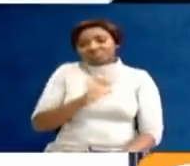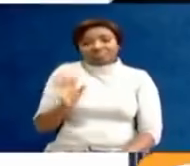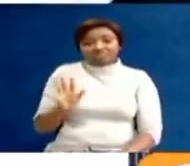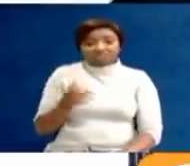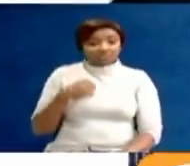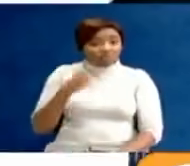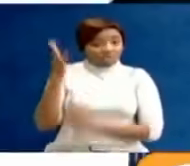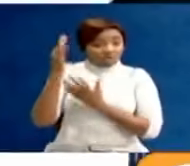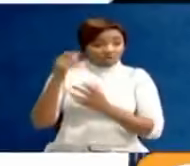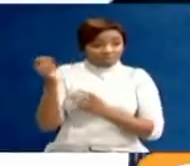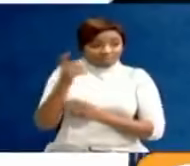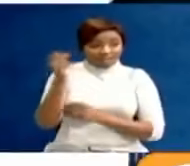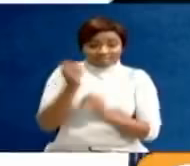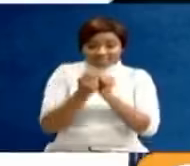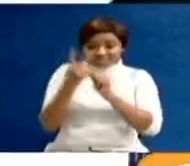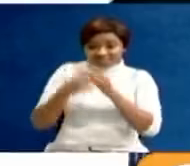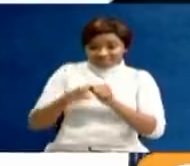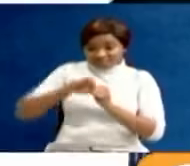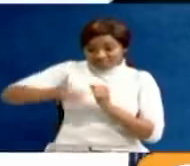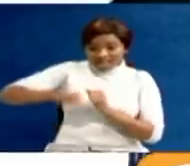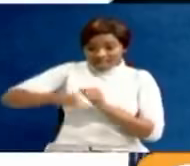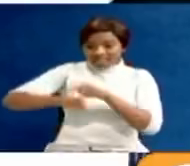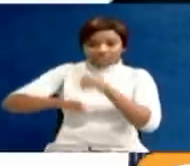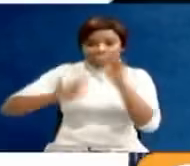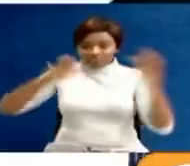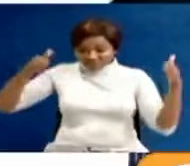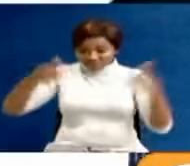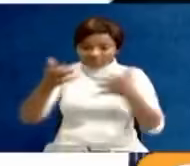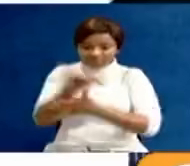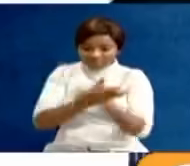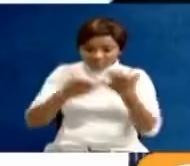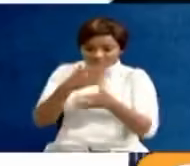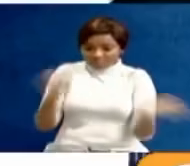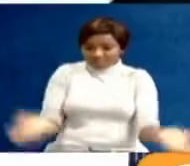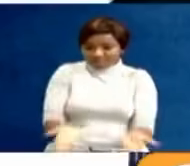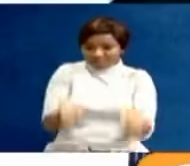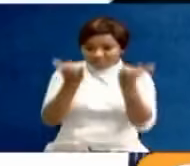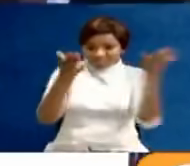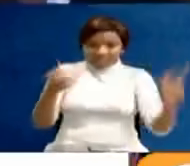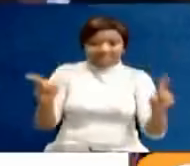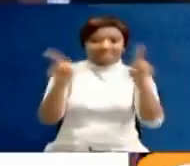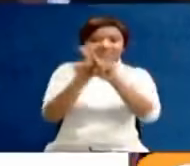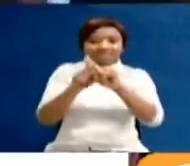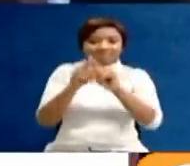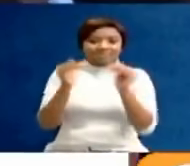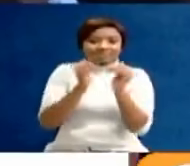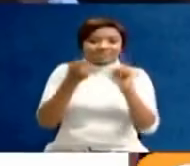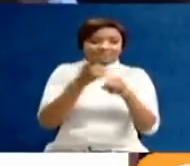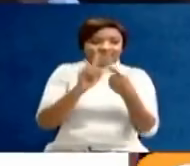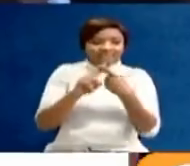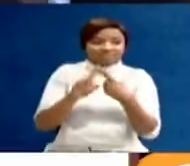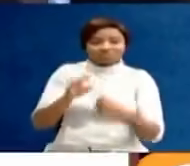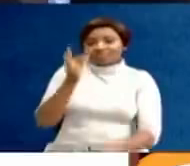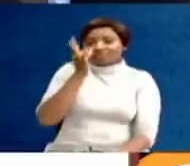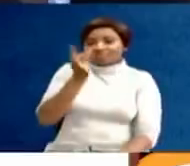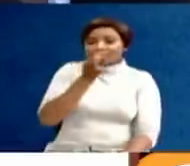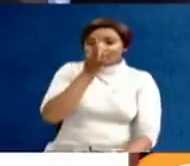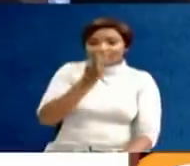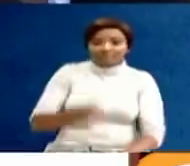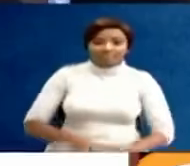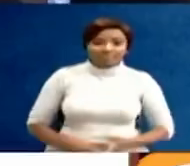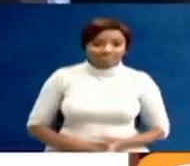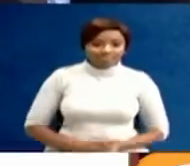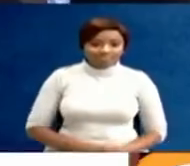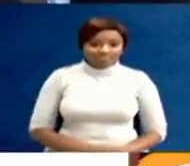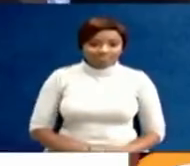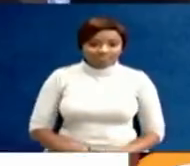kwa miezi 17 iliyobaki utaangazia uchumi na kufikia kiwango cha Rais Kibaki. Wakati Rais wa Jamhuri ya Kenya